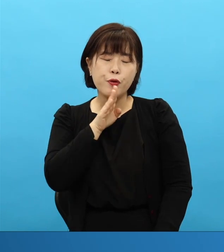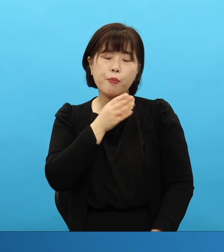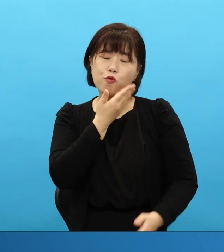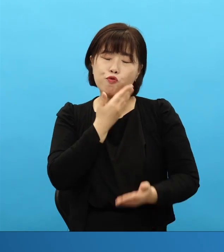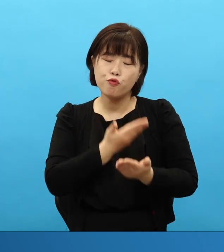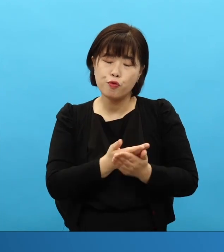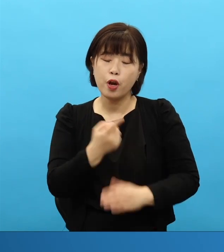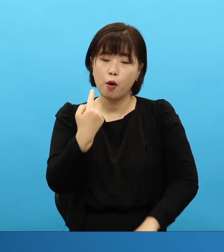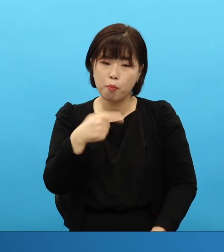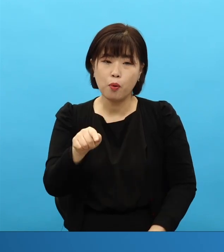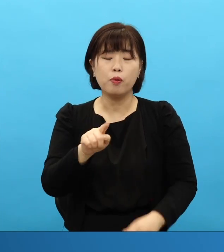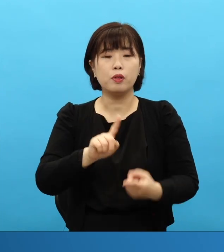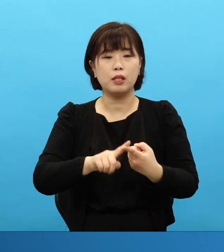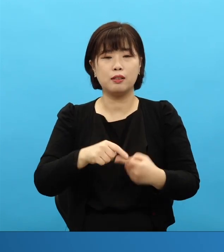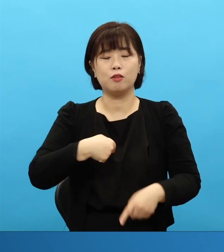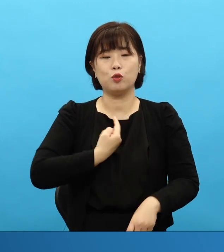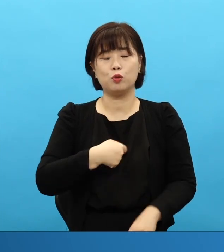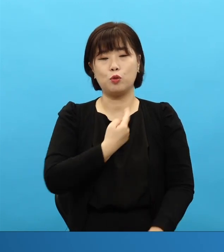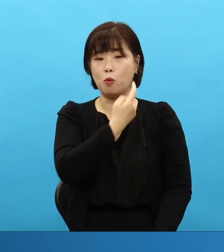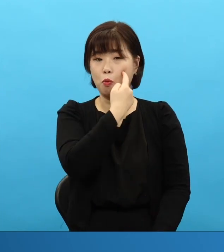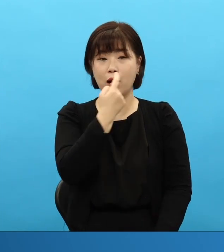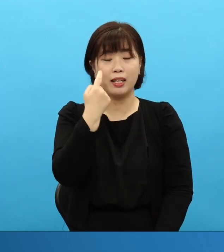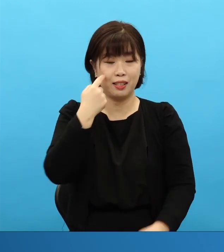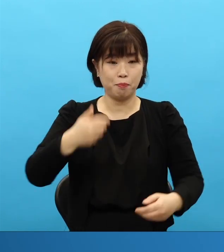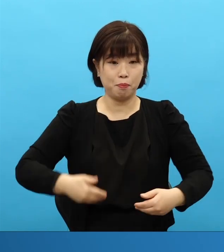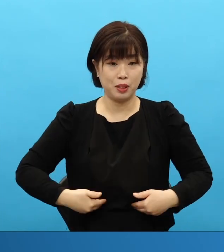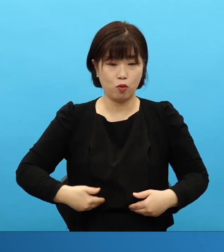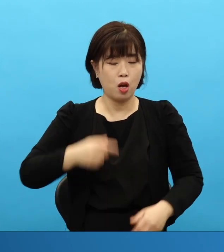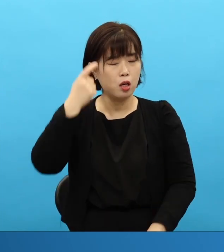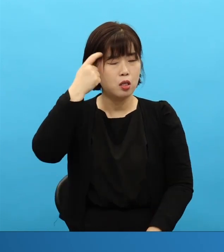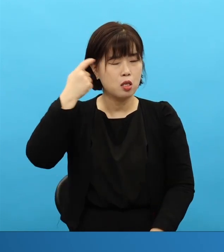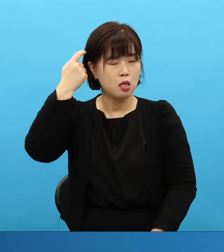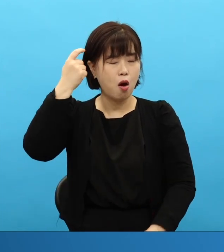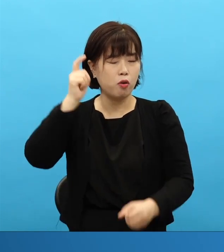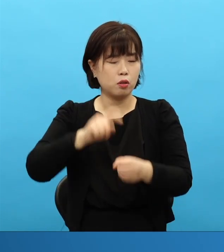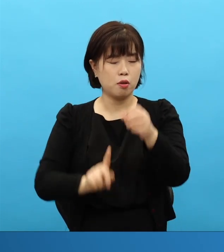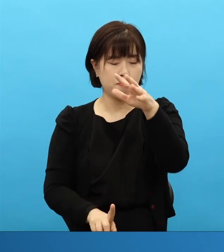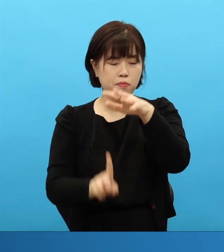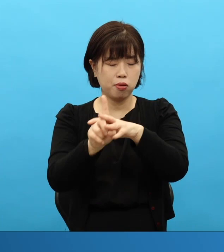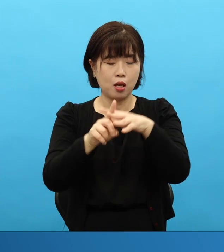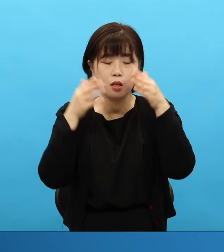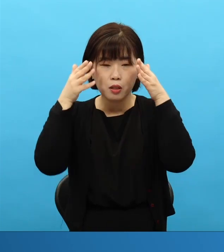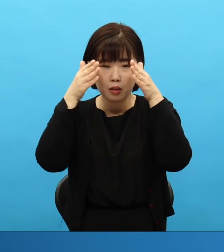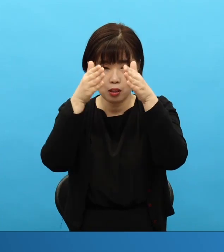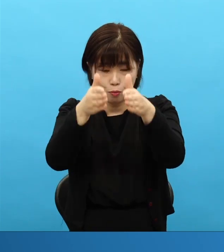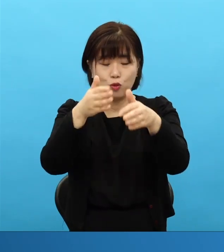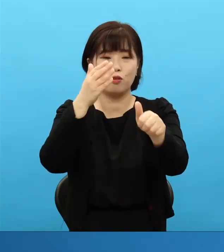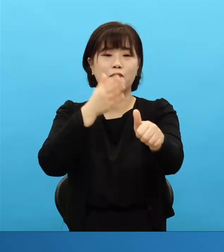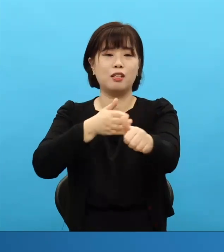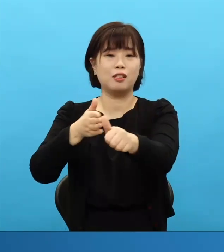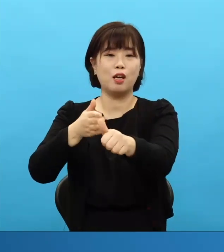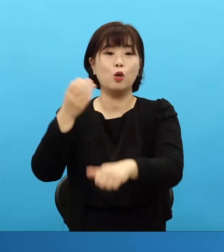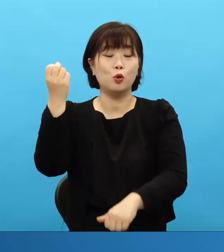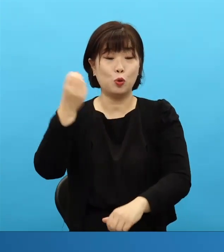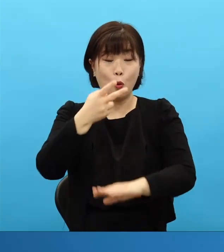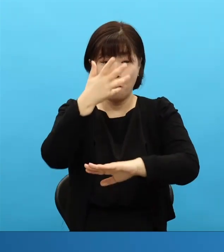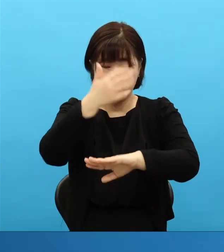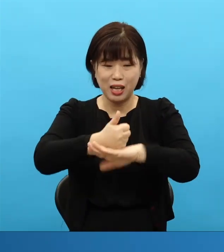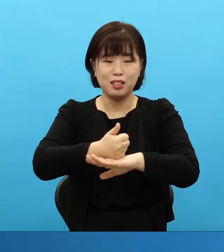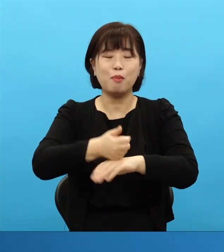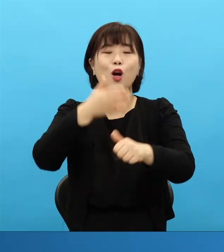좋을 것 같습니다. 네. 그래서 영적 서밋이 되는 것에 집중했으면 좋겠습니다. 네. 그리고